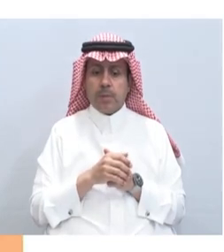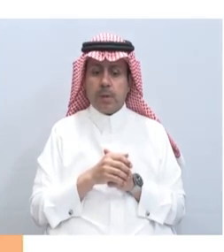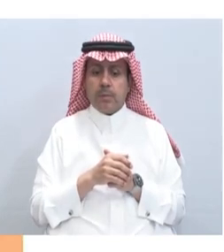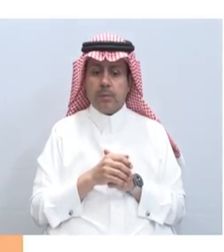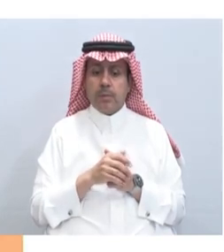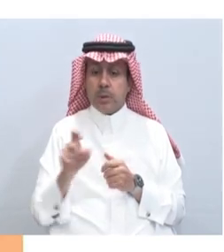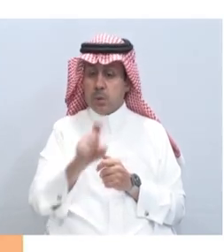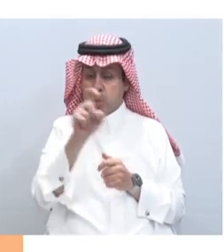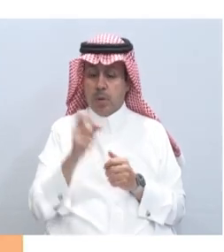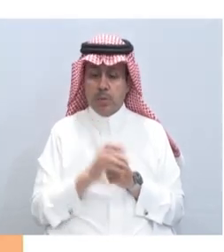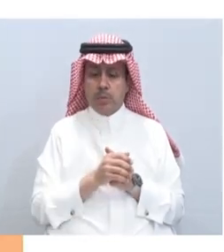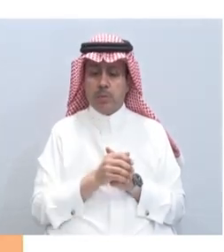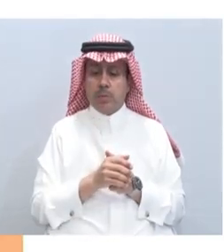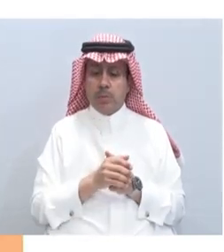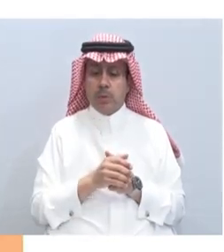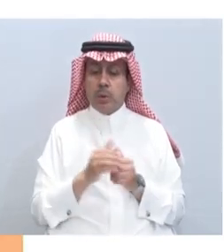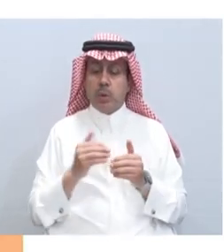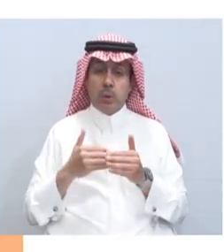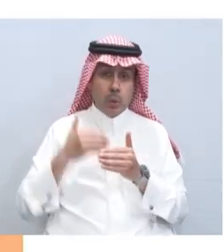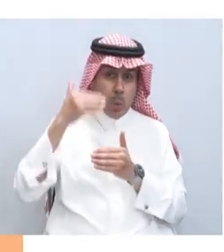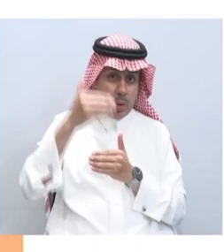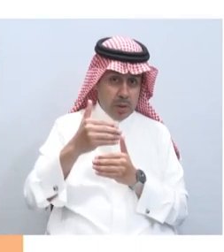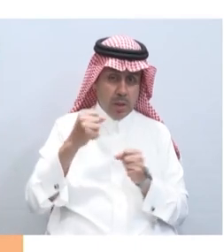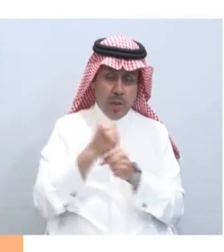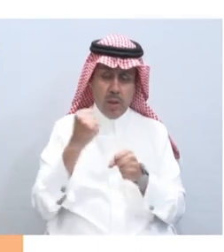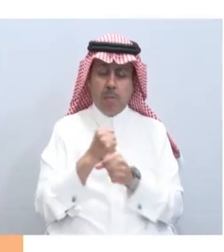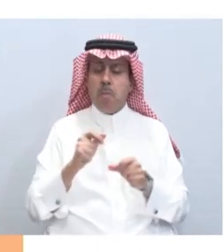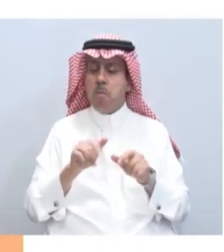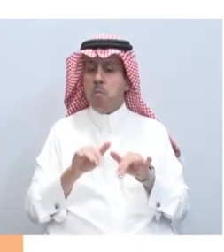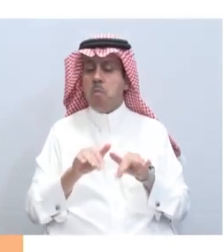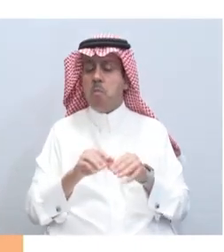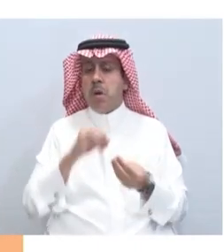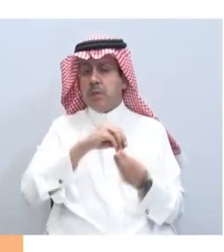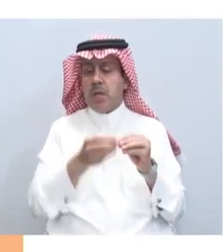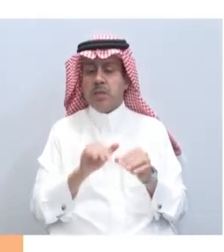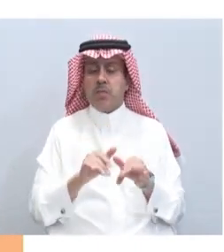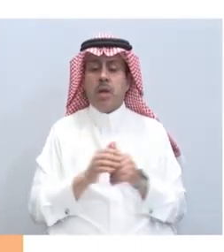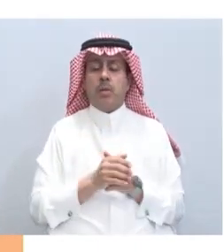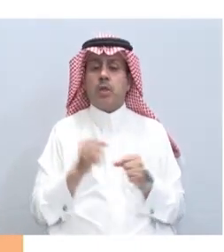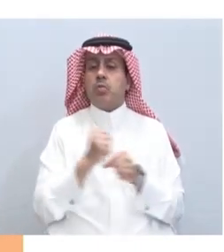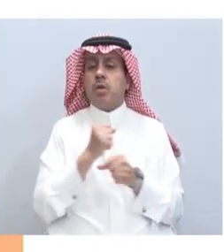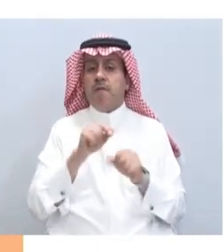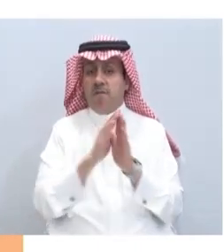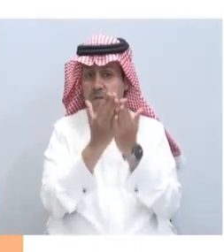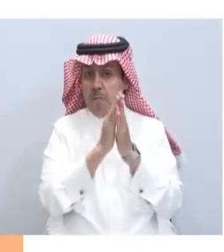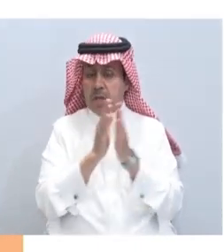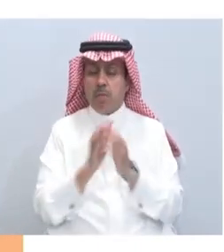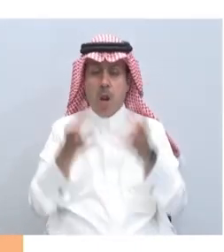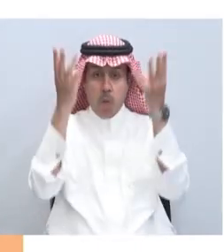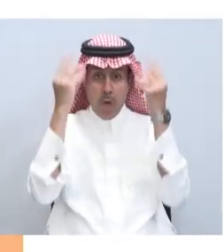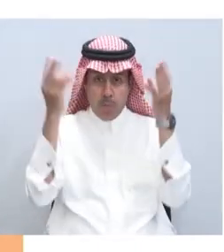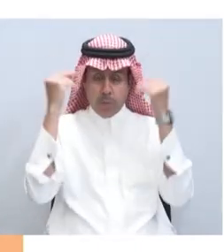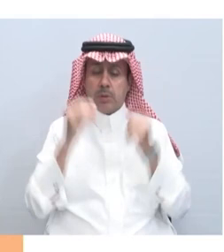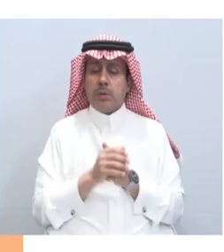ايضا لدينا هذا التساؤل تؤدي برامج الحاسب الالي المستخدمه في المكتبات ومراكز المعلومات